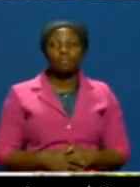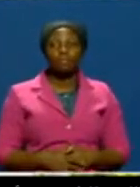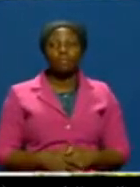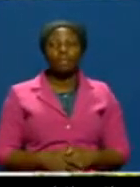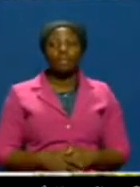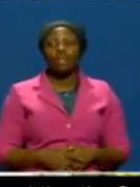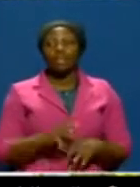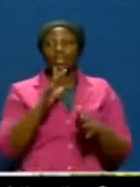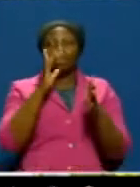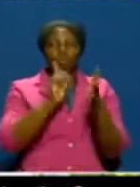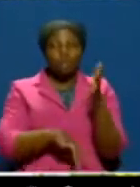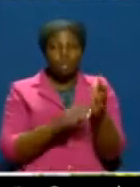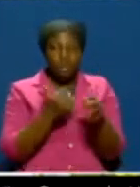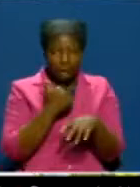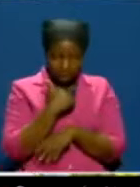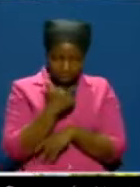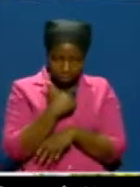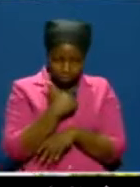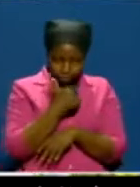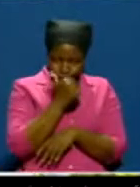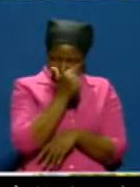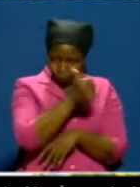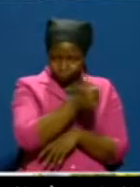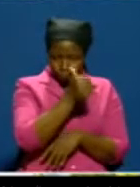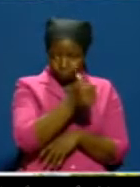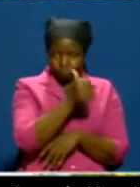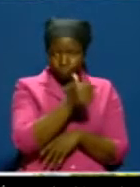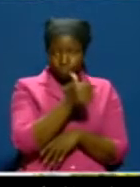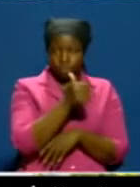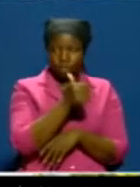nayo, imekuwa ni poa, na